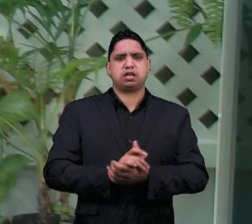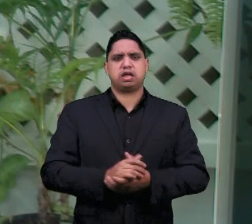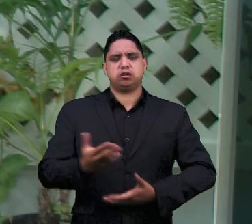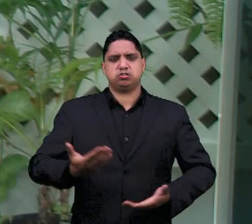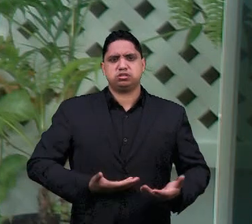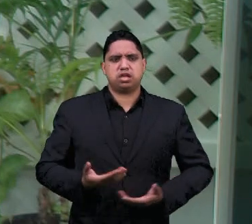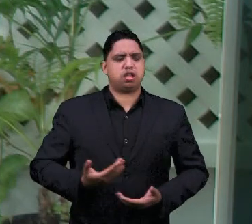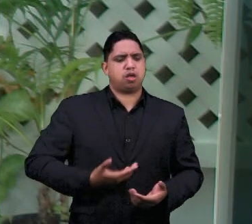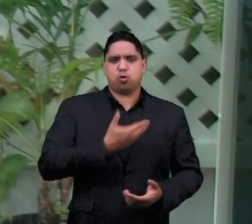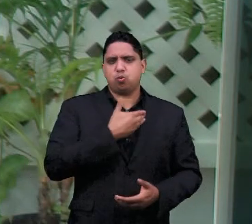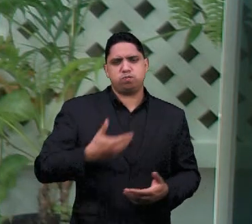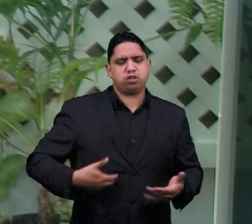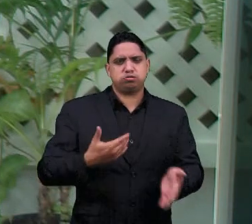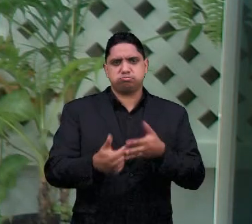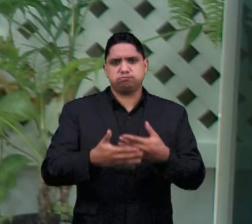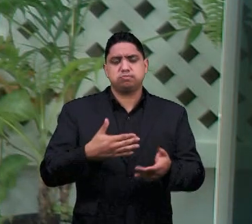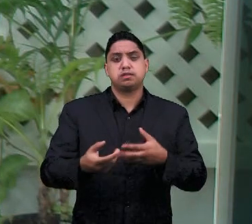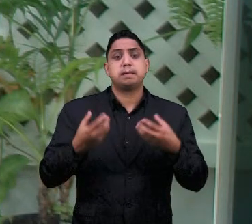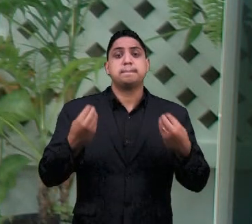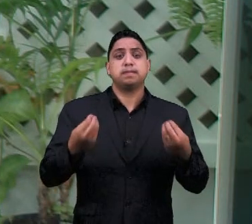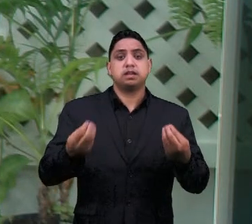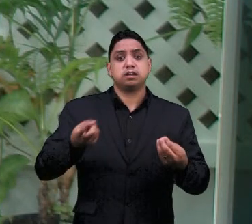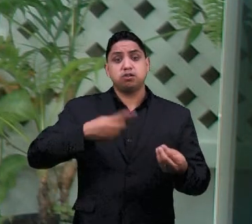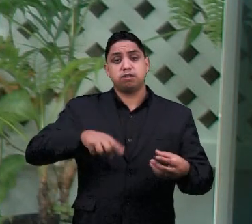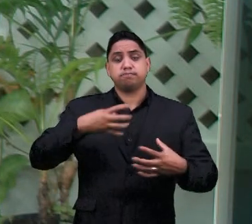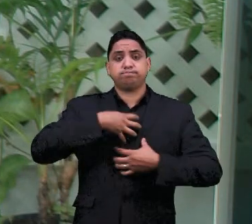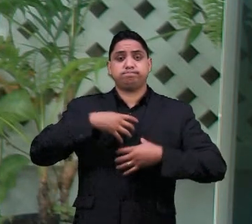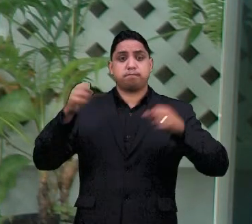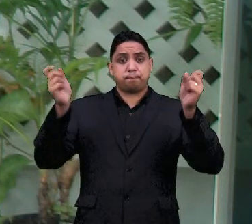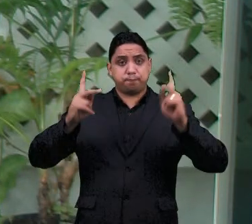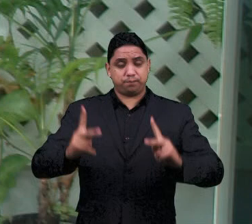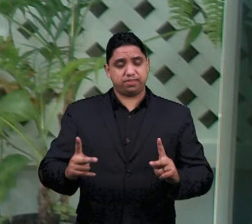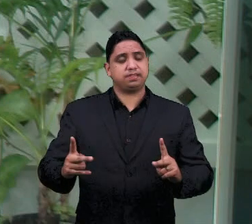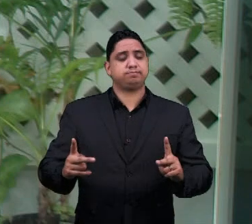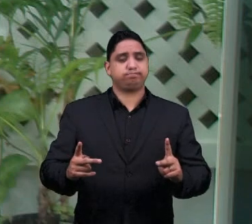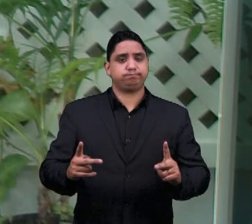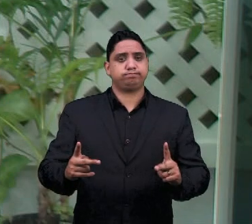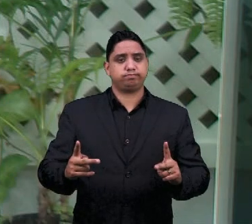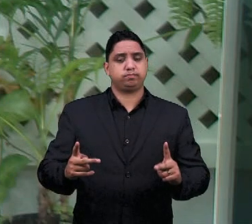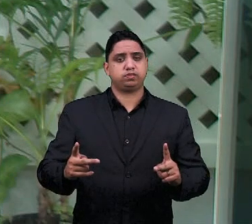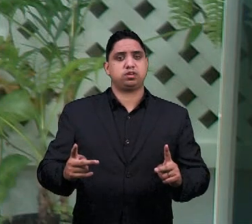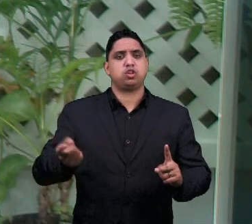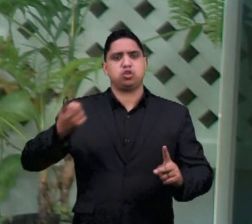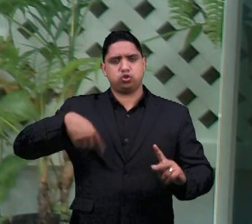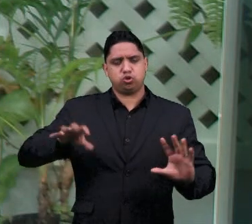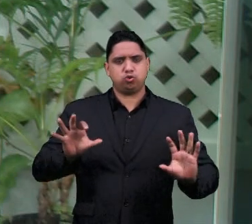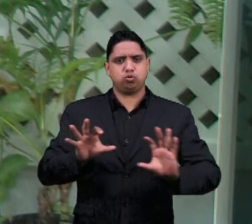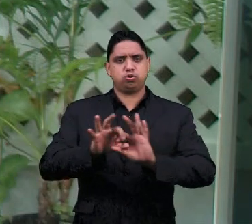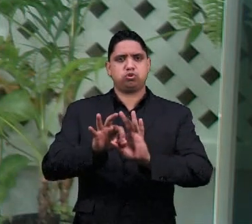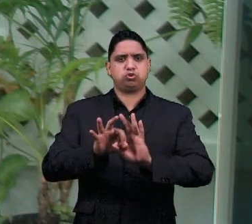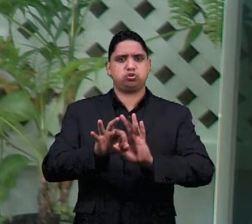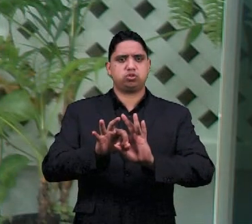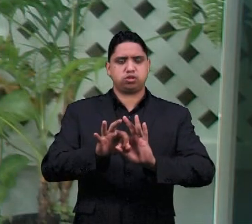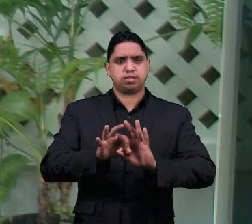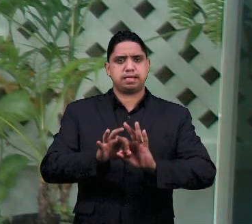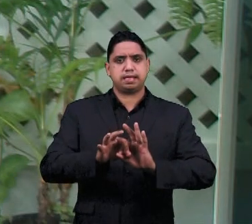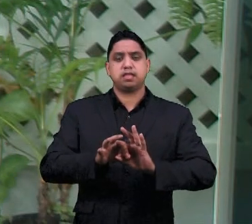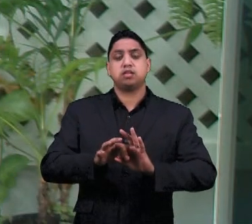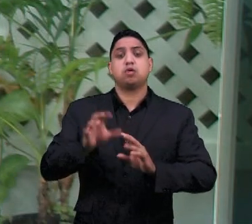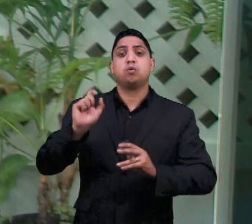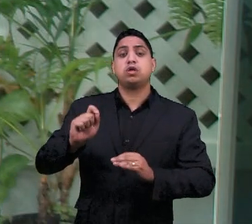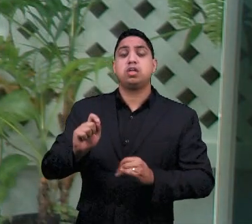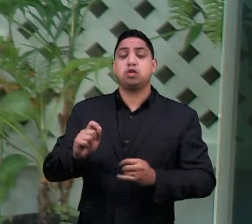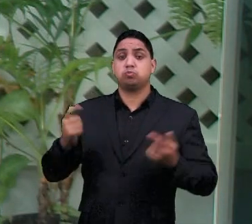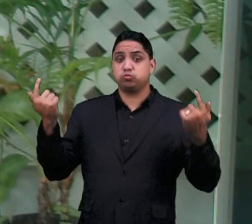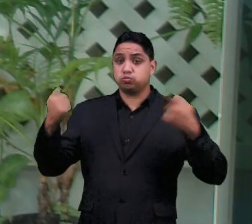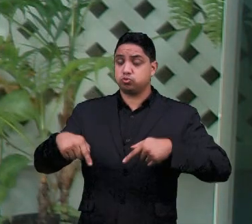corriger. Nous devons lutter, batailler, aider nos frères et sœurs au gouvernement, qui qu'ils soient, afin qu'on puisse avoir